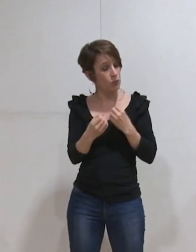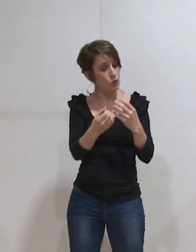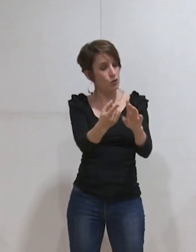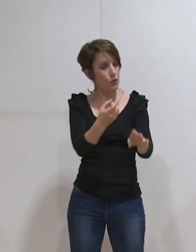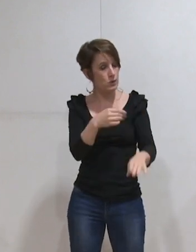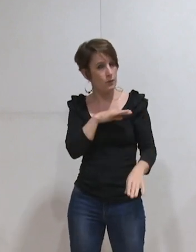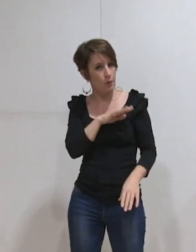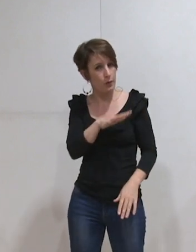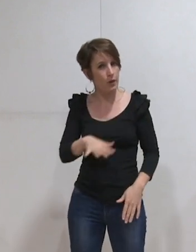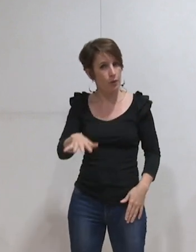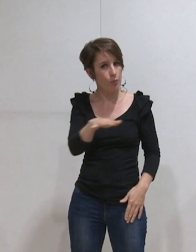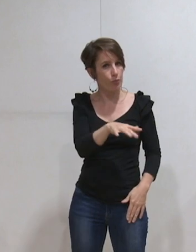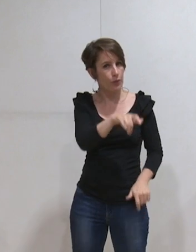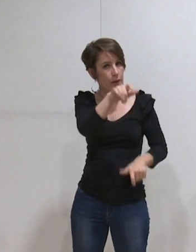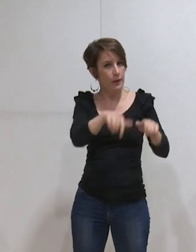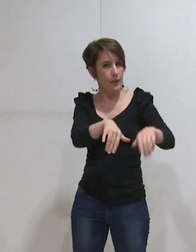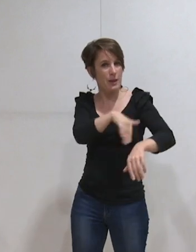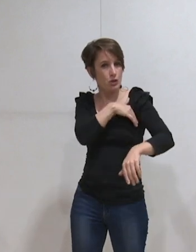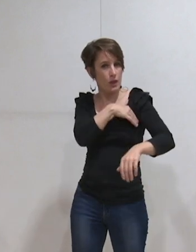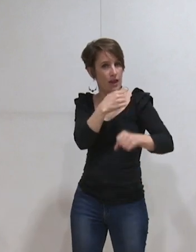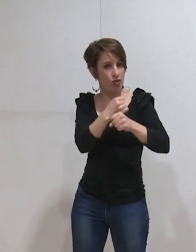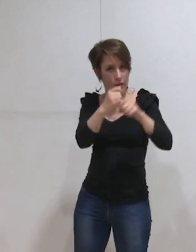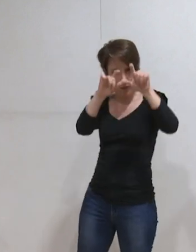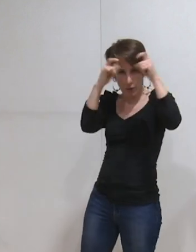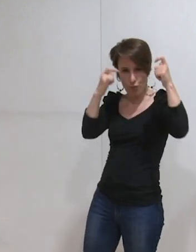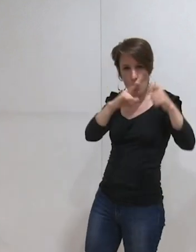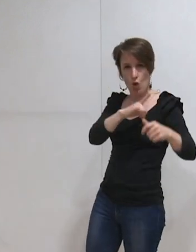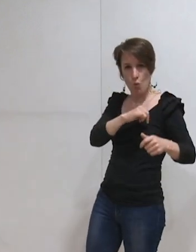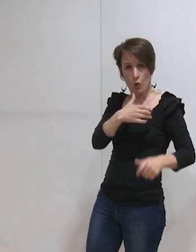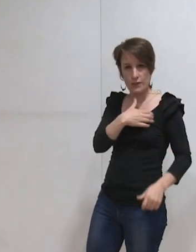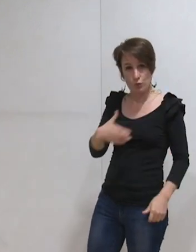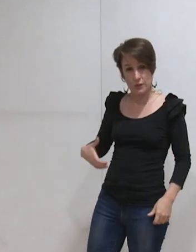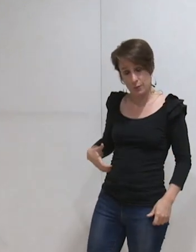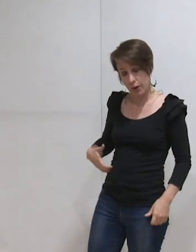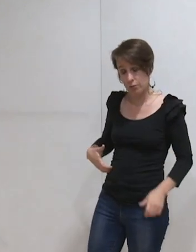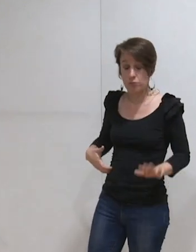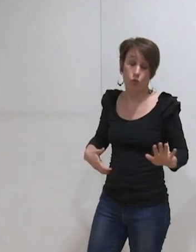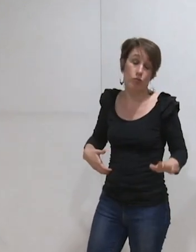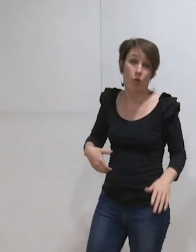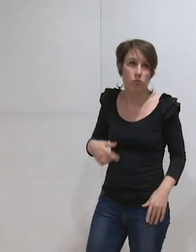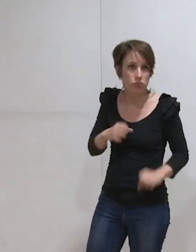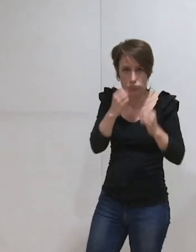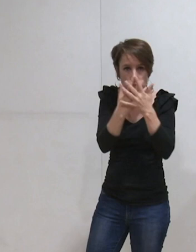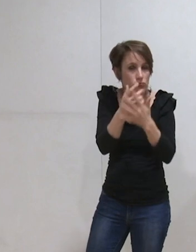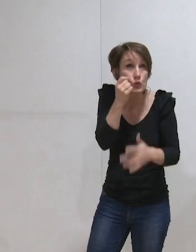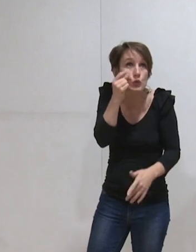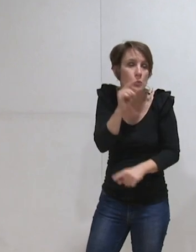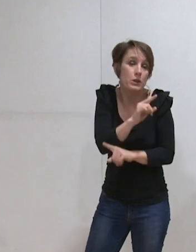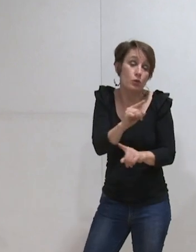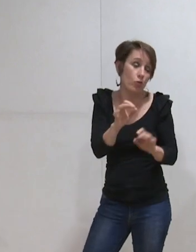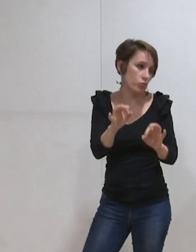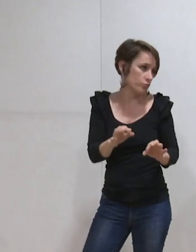appartiennent au service de la police municipale c'est pas une surprise demande de protection